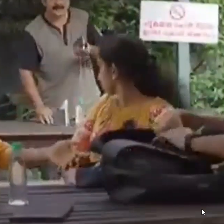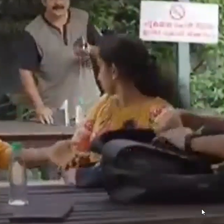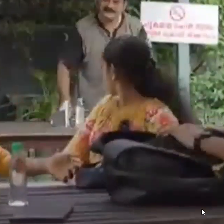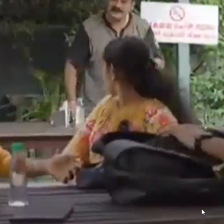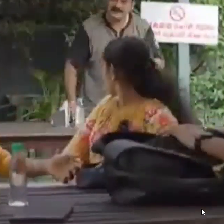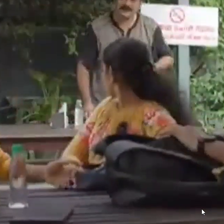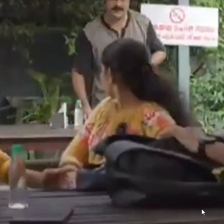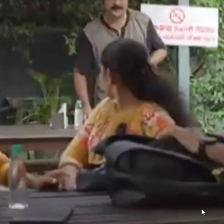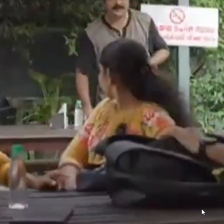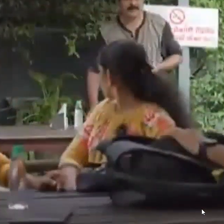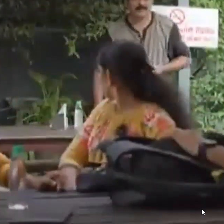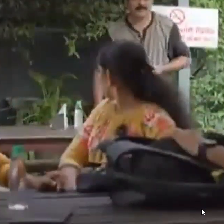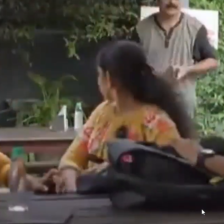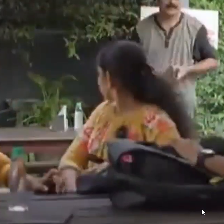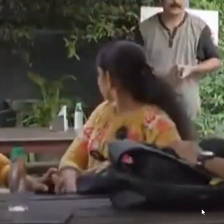നിങ്ങൾക്ക് സംസാരിക്കാൻ പറ്റുമോ?